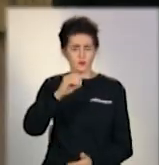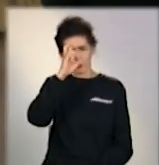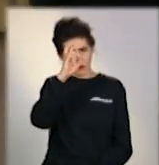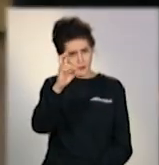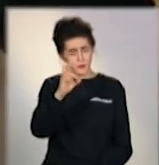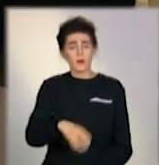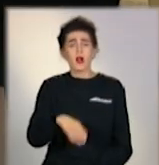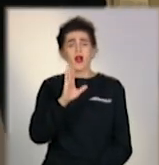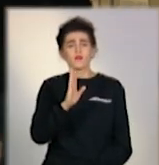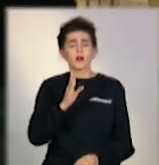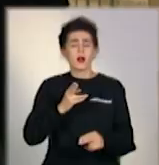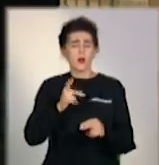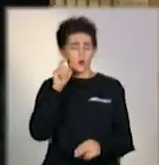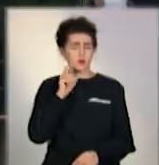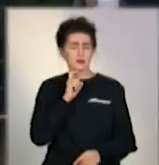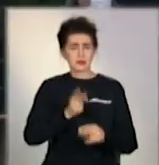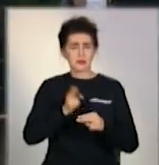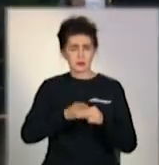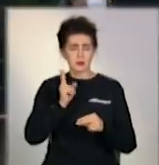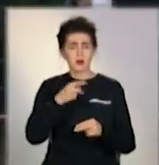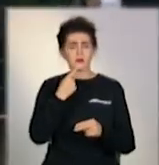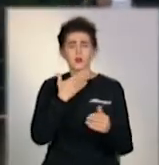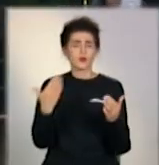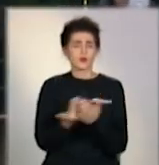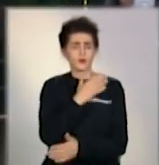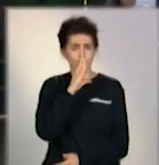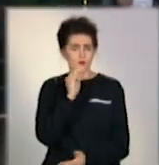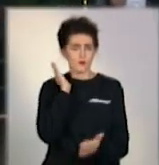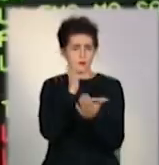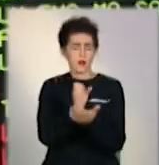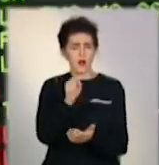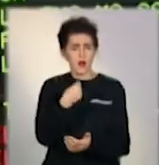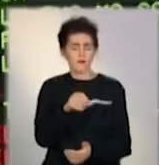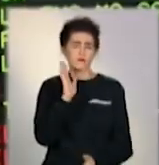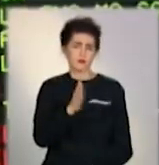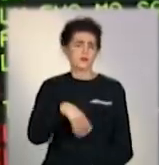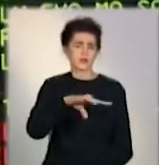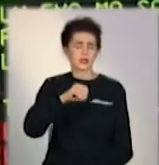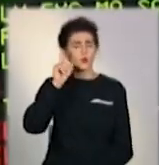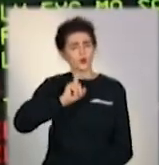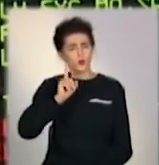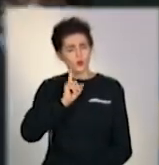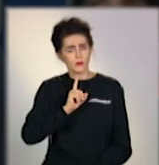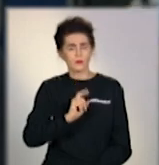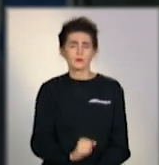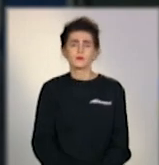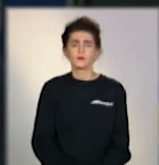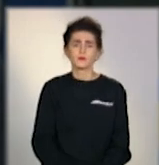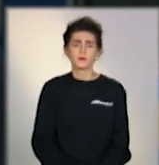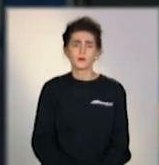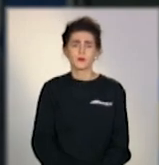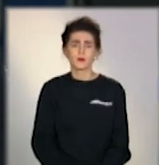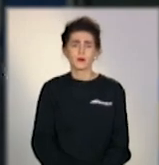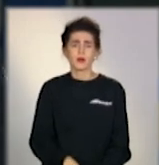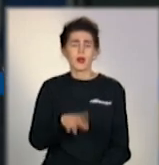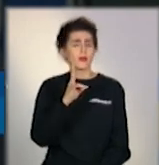В «Укрзалізниці» сподіваються, їздити новим маршрутом жителям Авдіївки буде зручно та комфортно. Незважаючи там